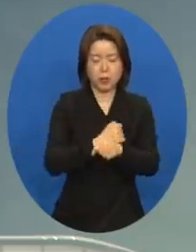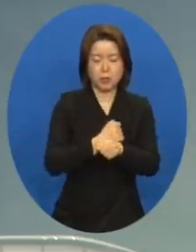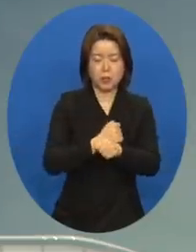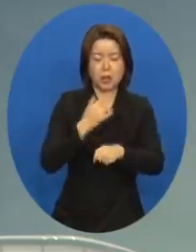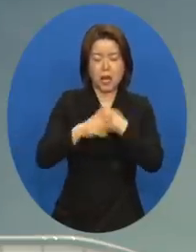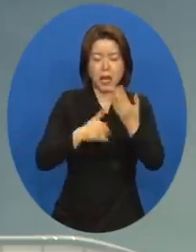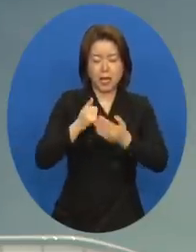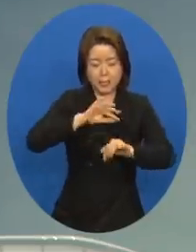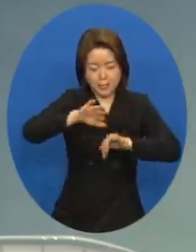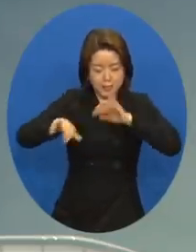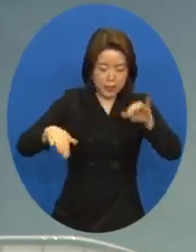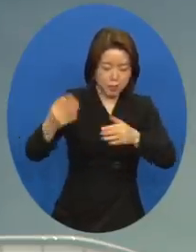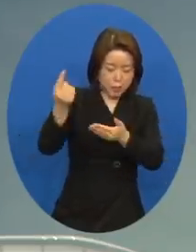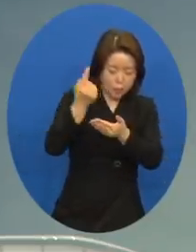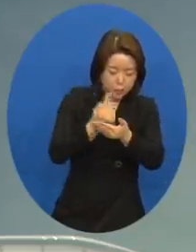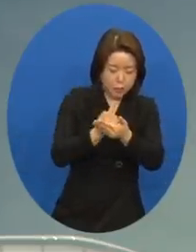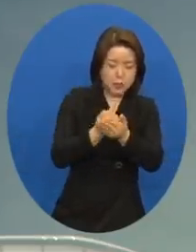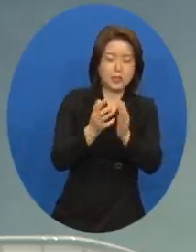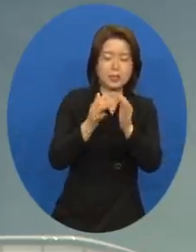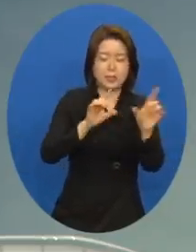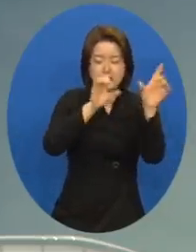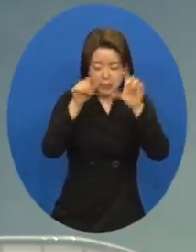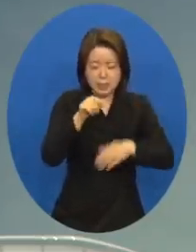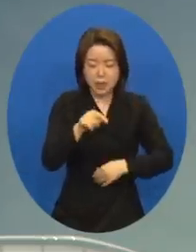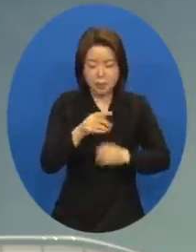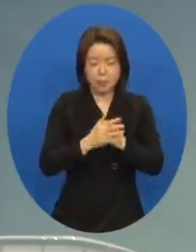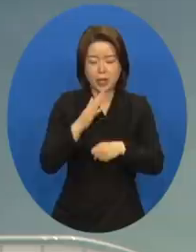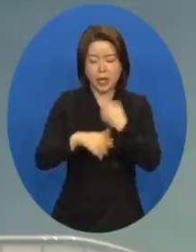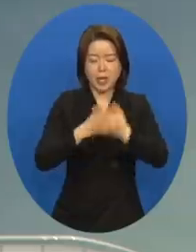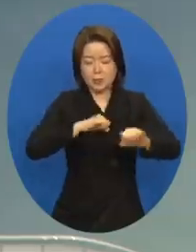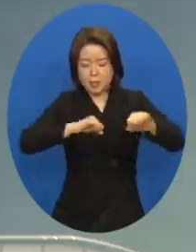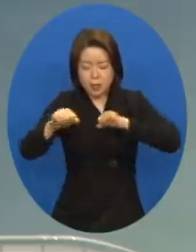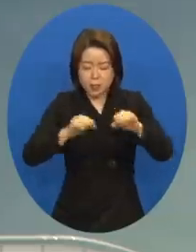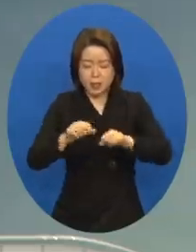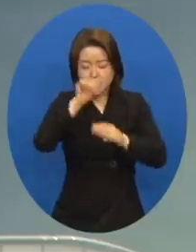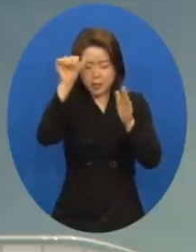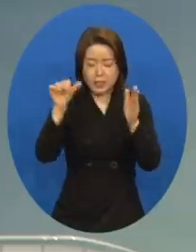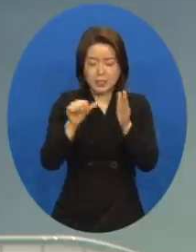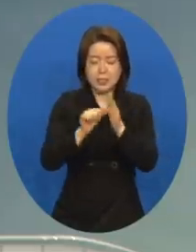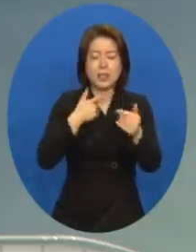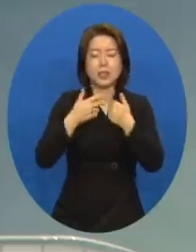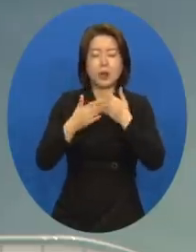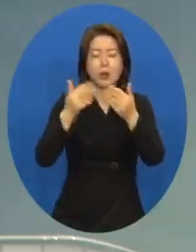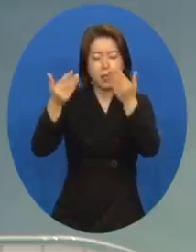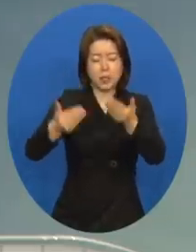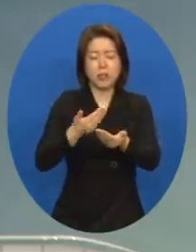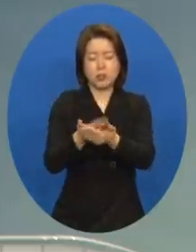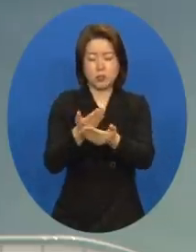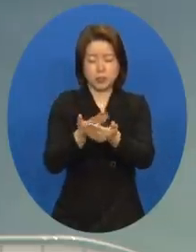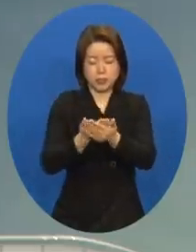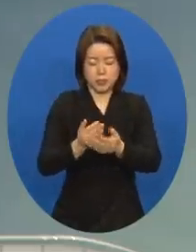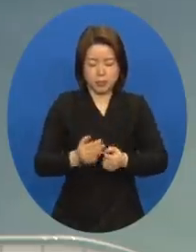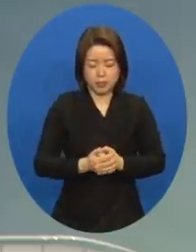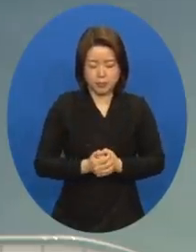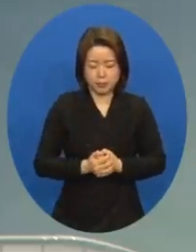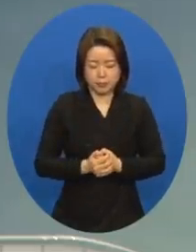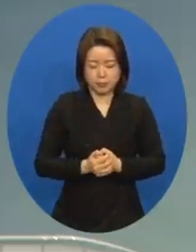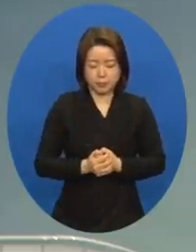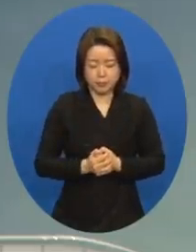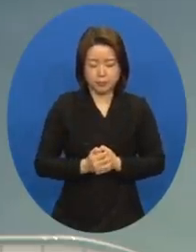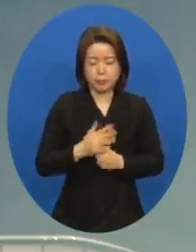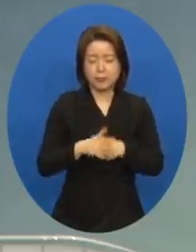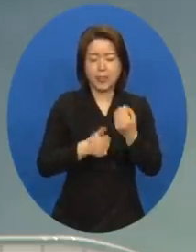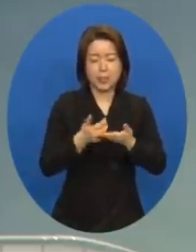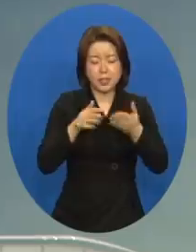하나님이 간섭하시는 삶, 하나님이 역사하시는 인생을 경험하게 하옵소서.